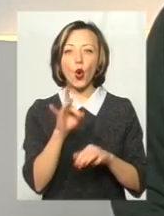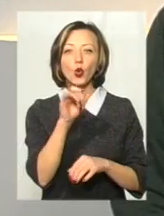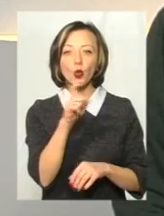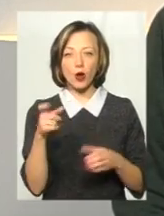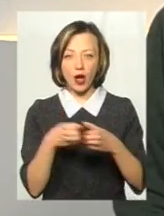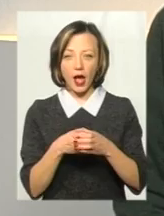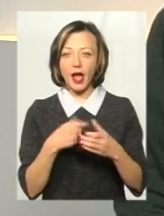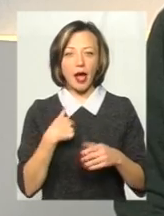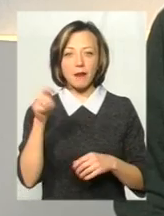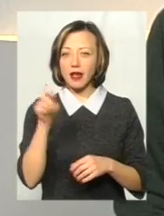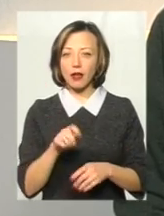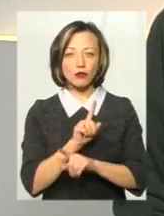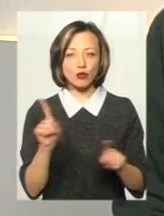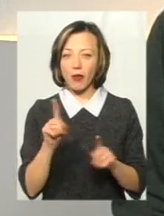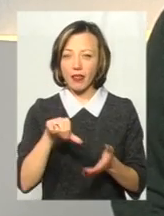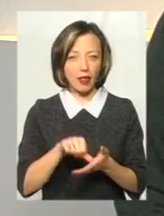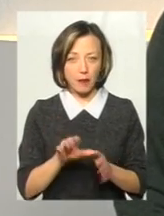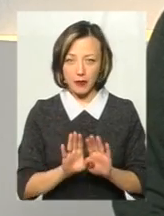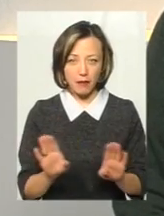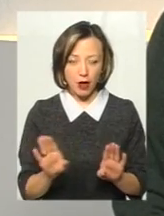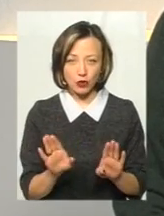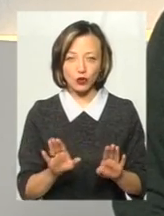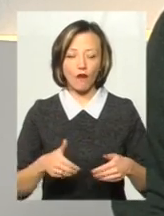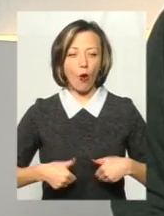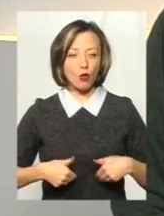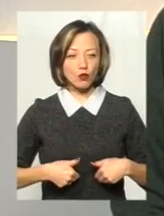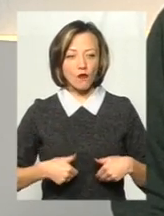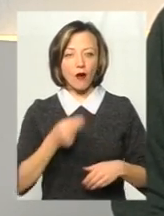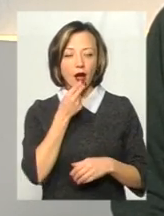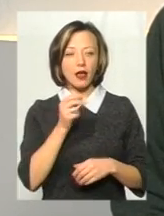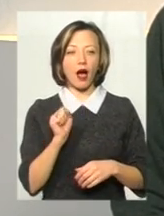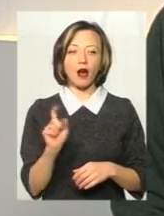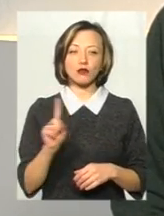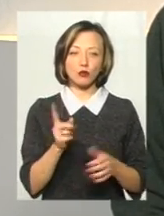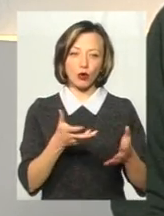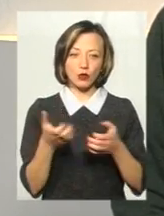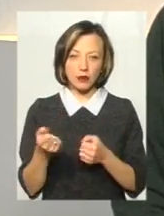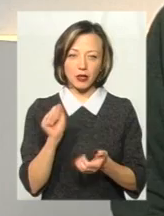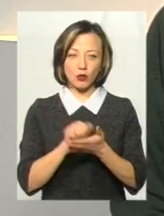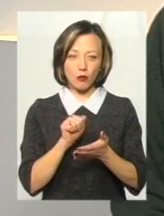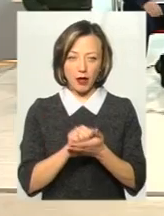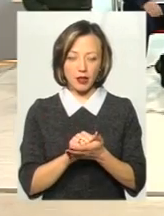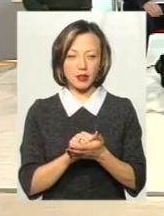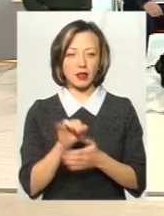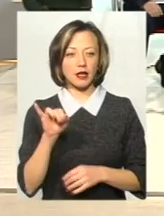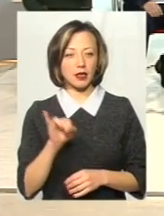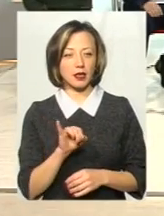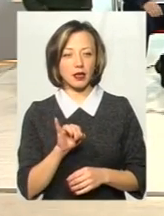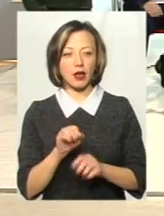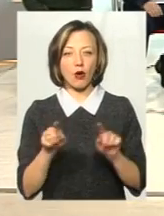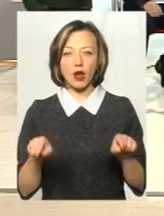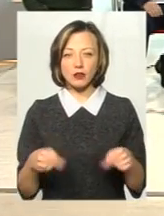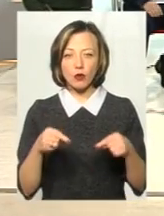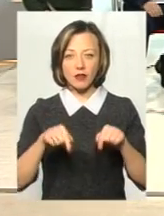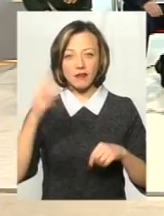для того, щоб брати участь в голодуванні, а для того, щоб отримати папірі і